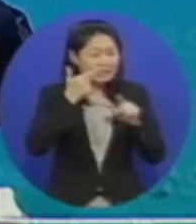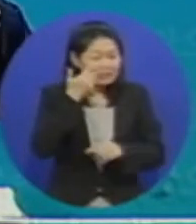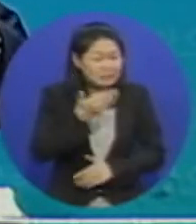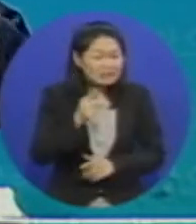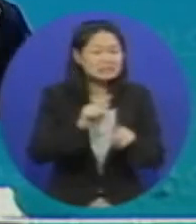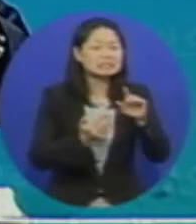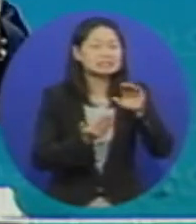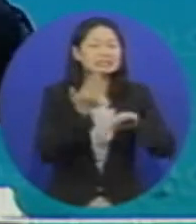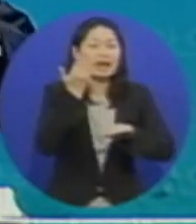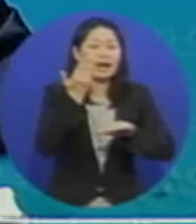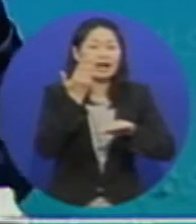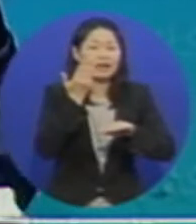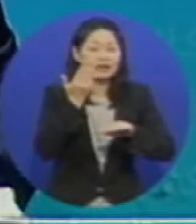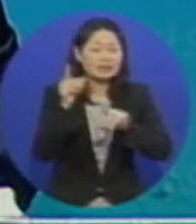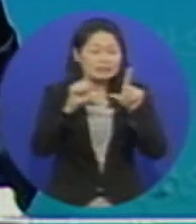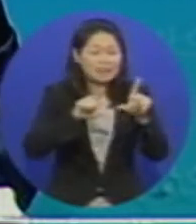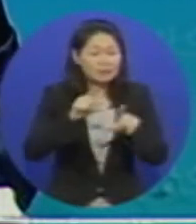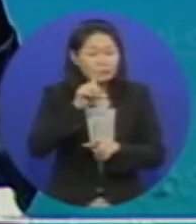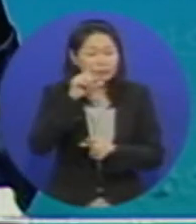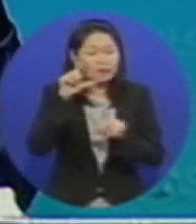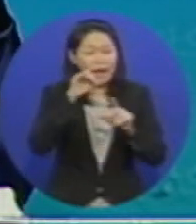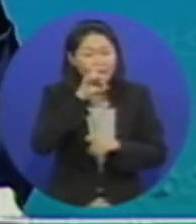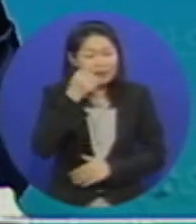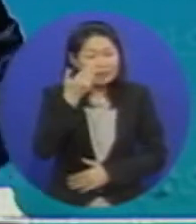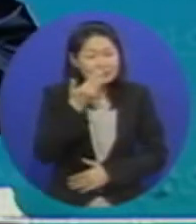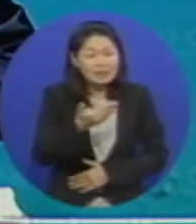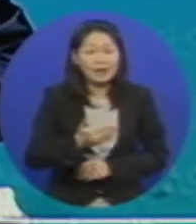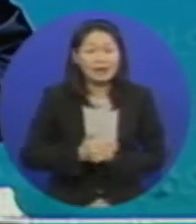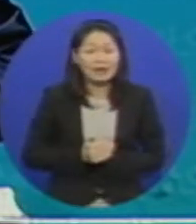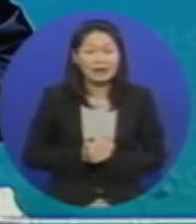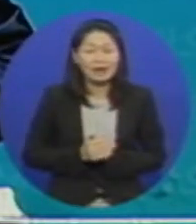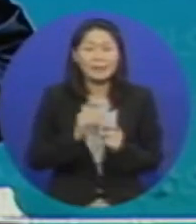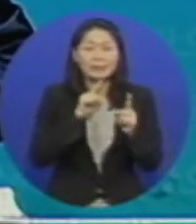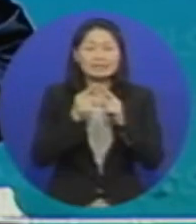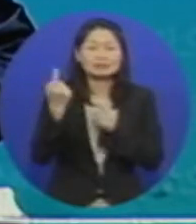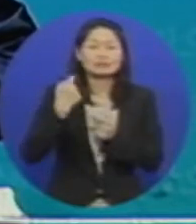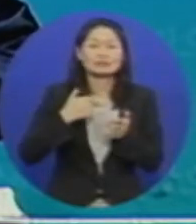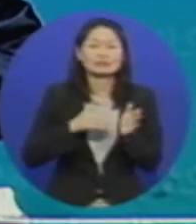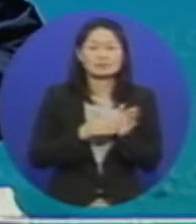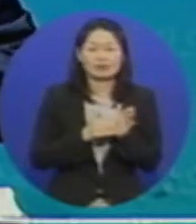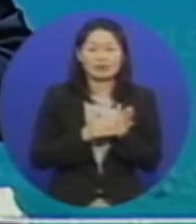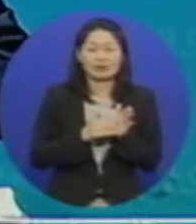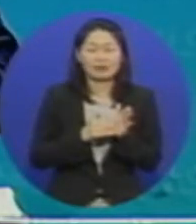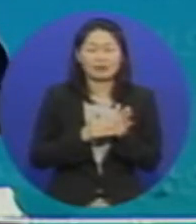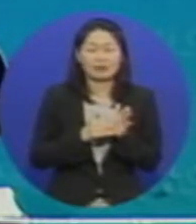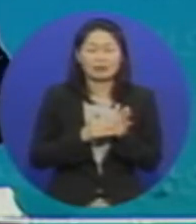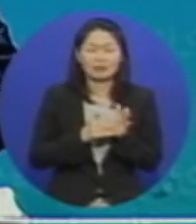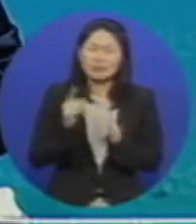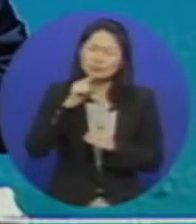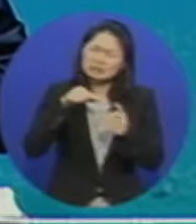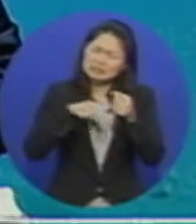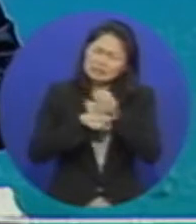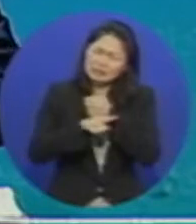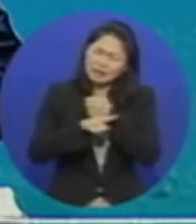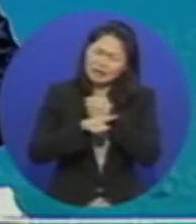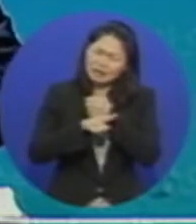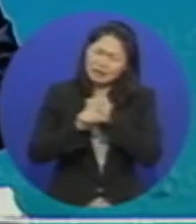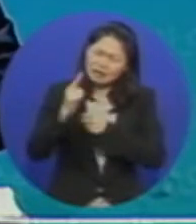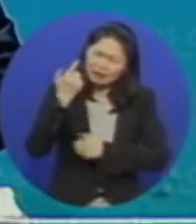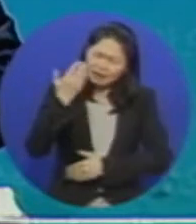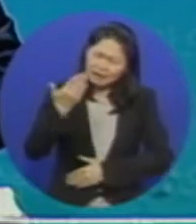삶을 살수는 없겠느냐 하는 말씀을 주시도록 해요 이게 무슨 뜻일까 하고